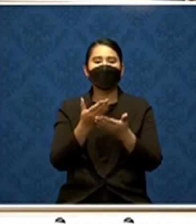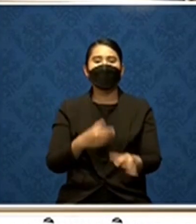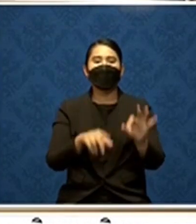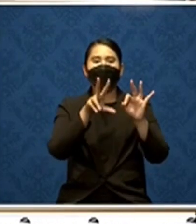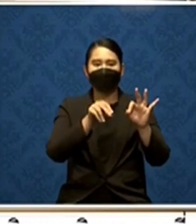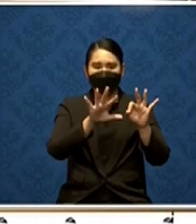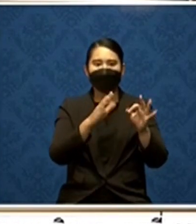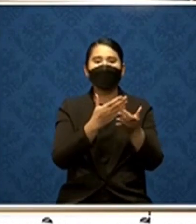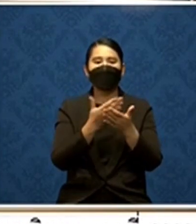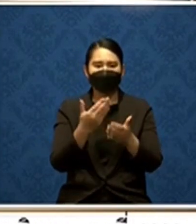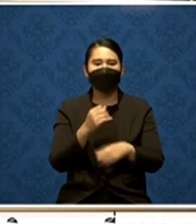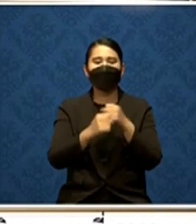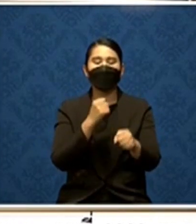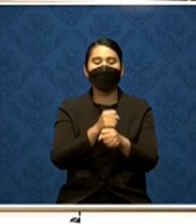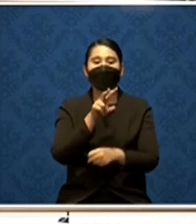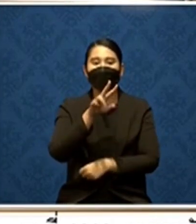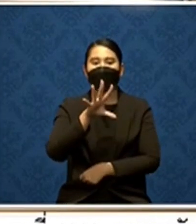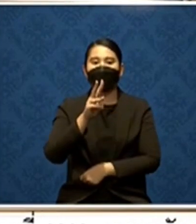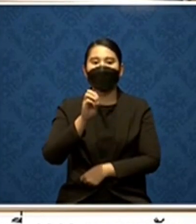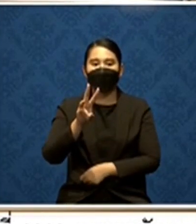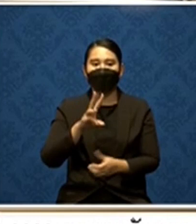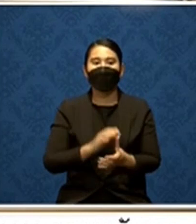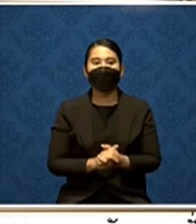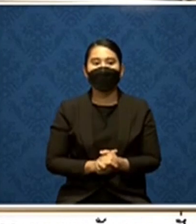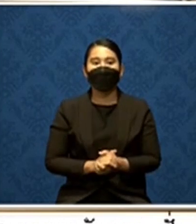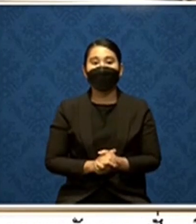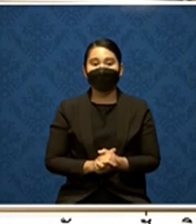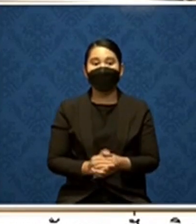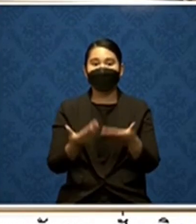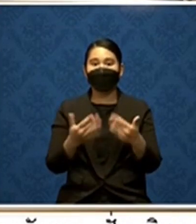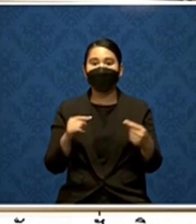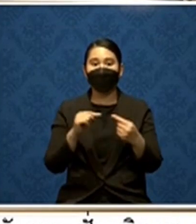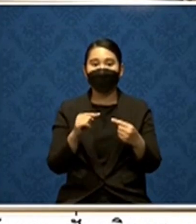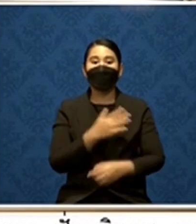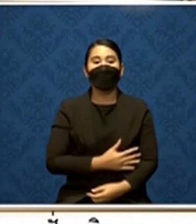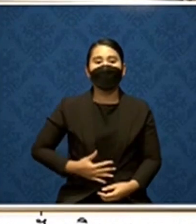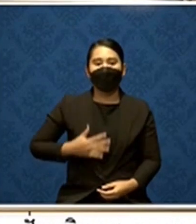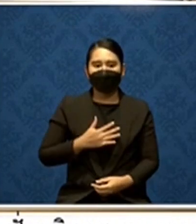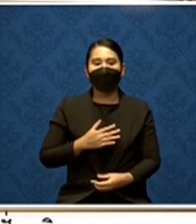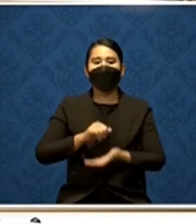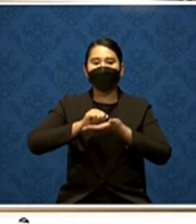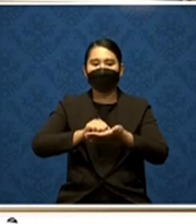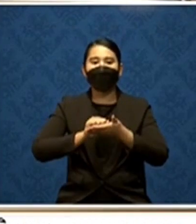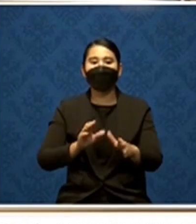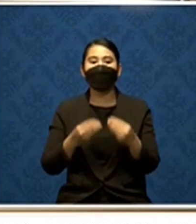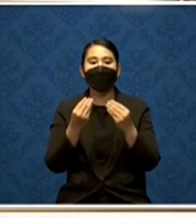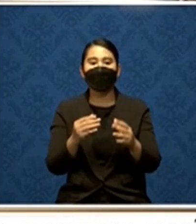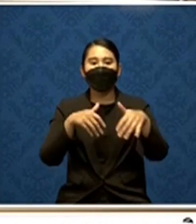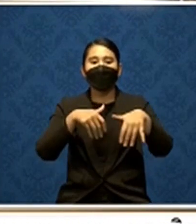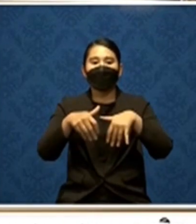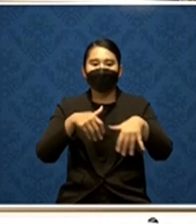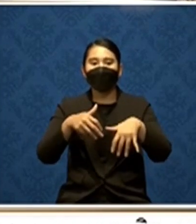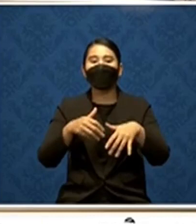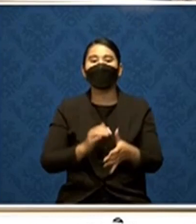ปีงบประมาณ 2,566 และสามารถสร้างความมั่นคงทางสุขภาพให้กับประชาชน